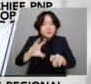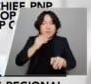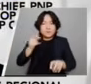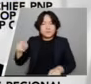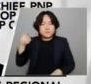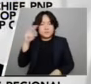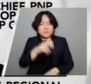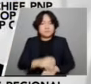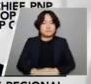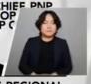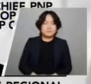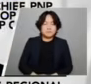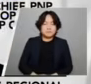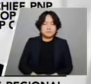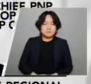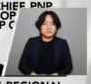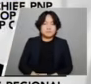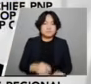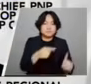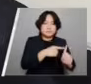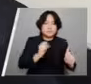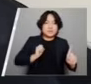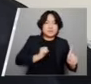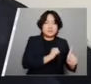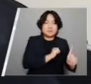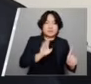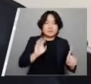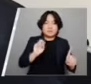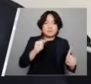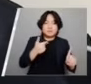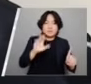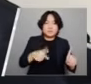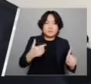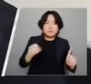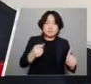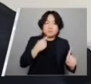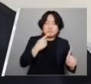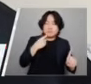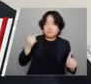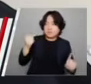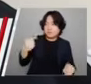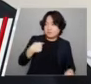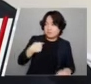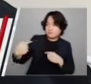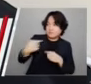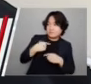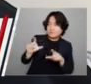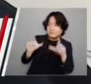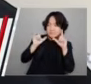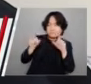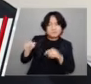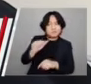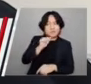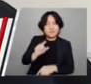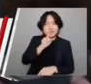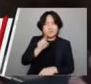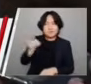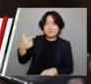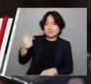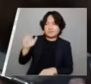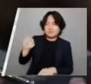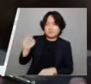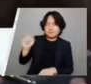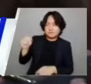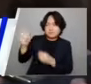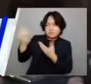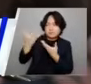Bongo itinanggi ang pagkakadawit sa kanya ni Garma. Hindi po totoo yan. Hindi, sabi ko nga, wala pong reward system. Mandato